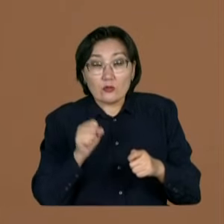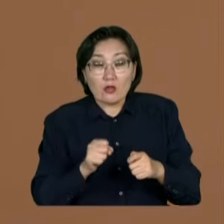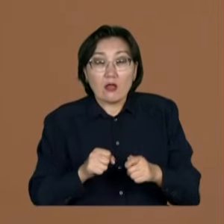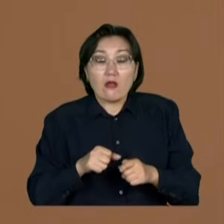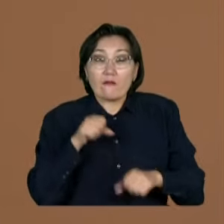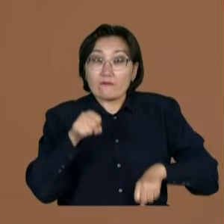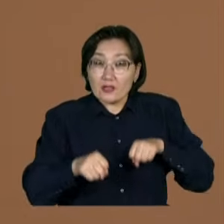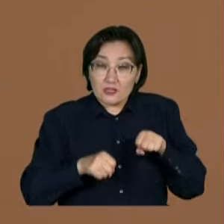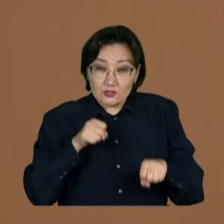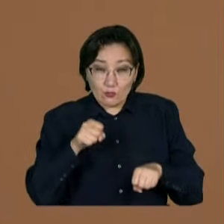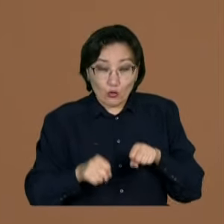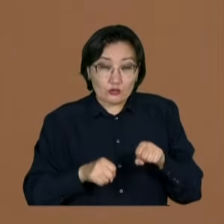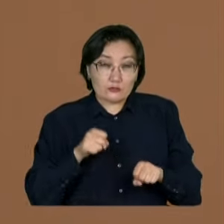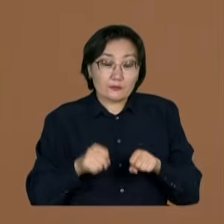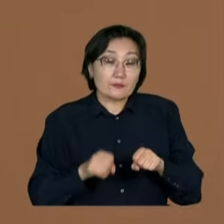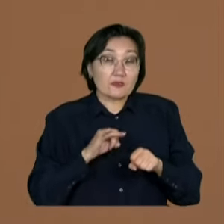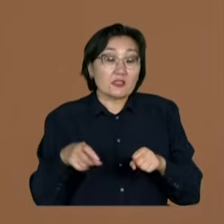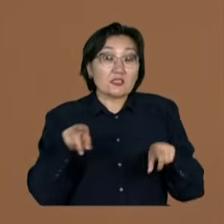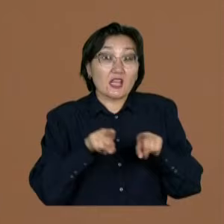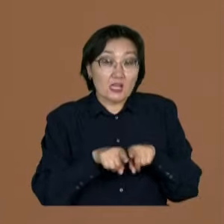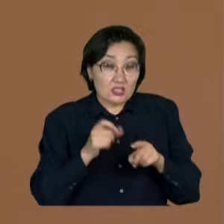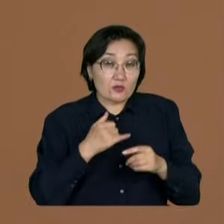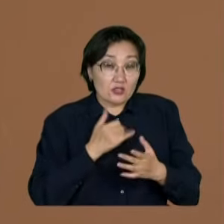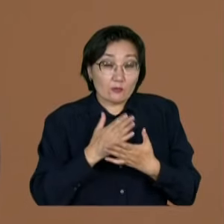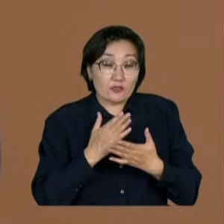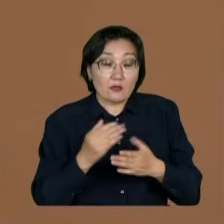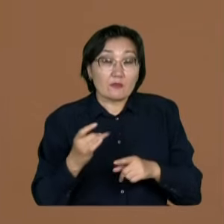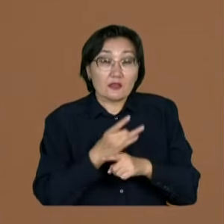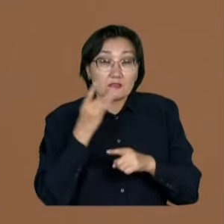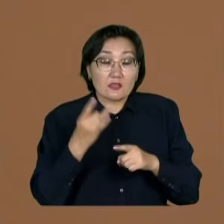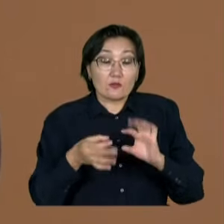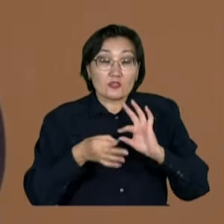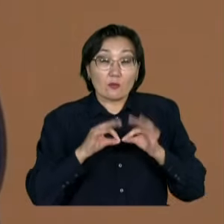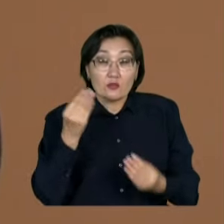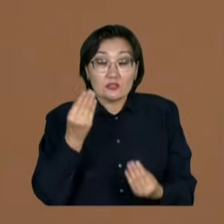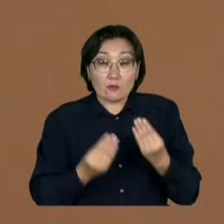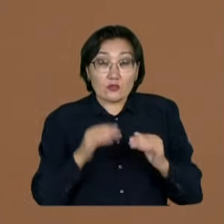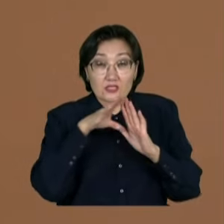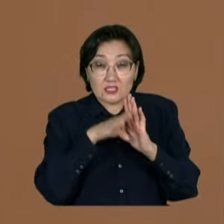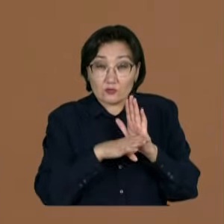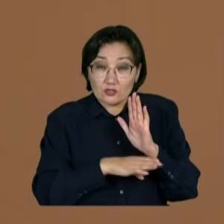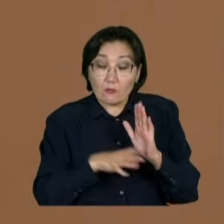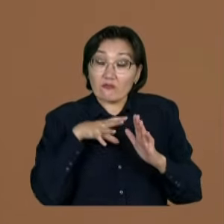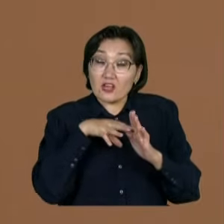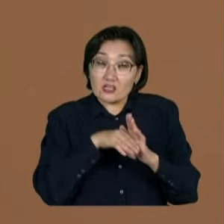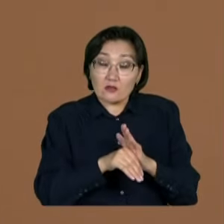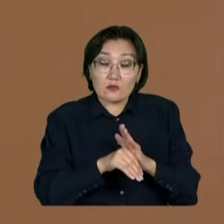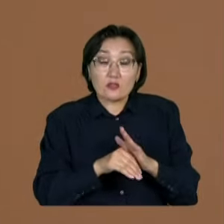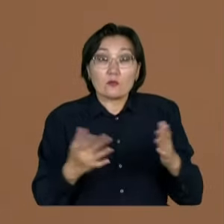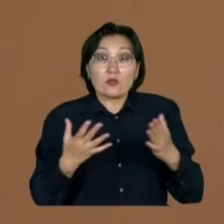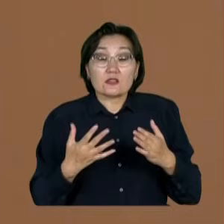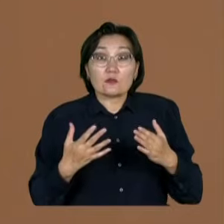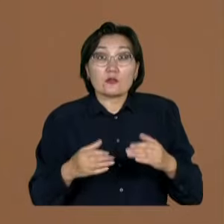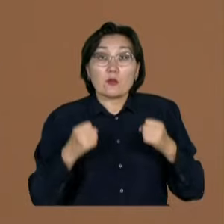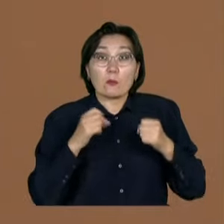велоспорт, не без этого. Ну и также у нас в этом году впервые на Олимпийских играх, в программу Олимпийских игр вошел такой вид спорта,